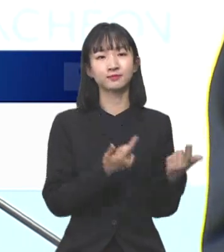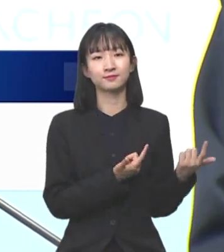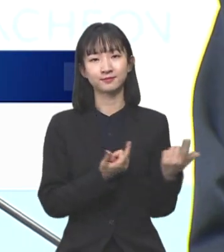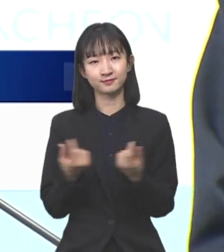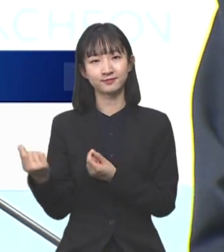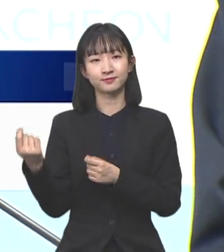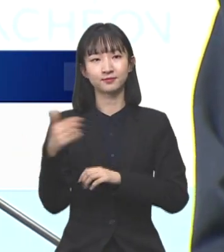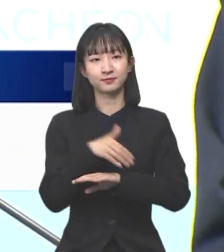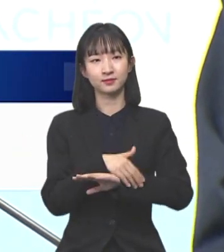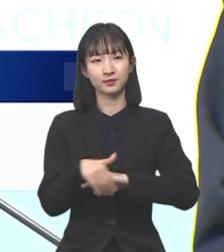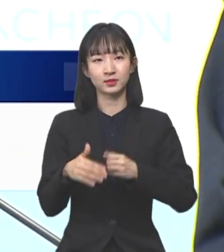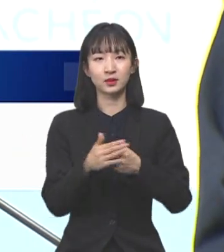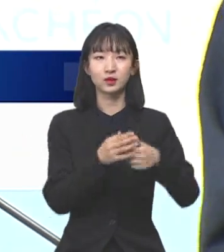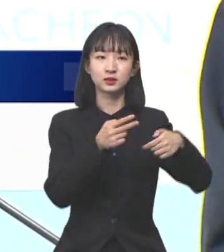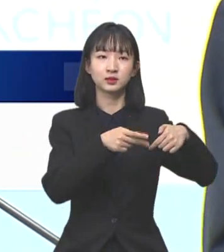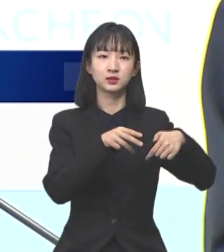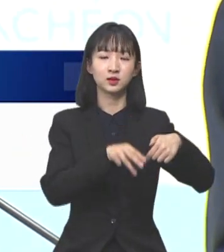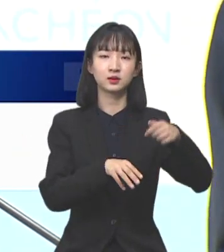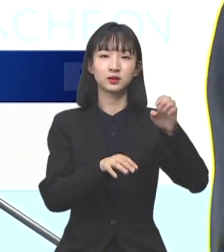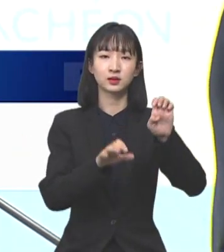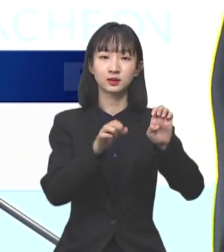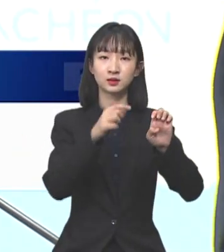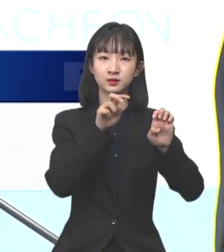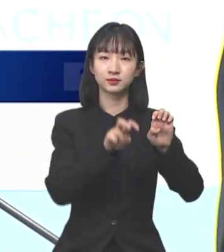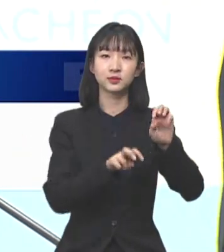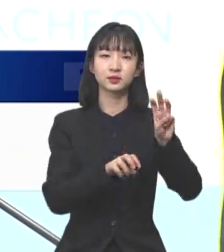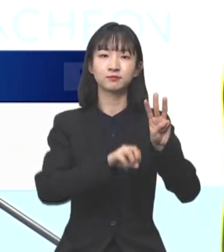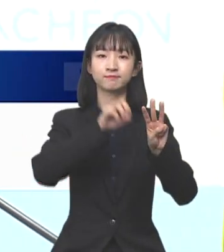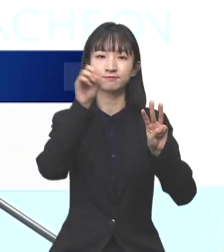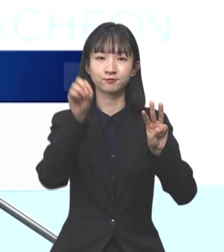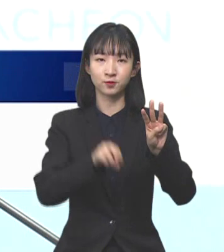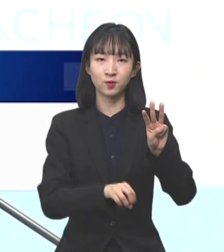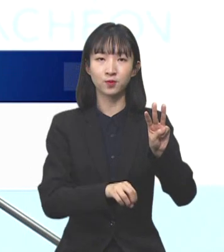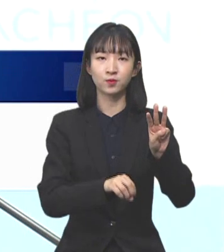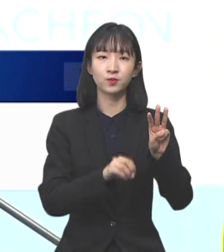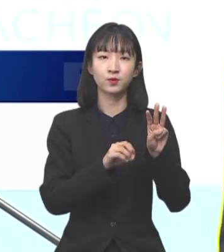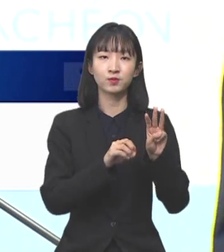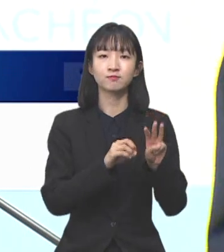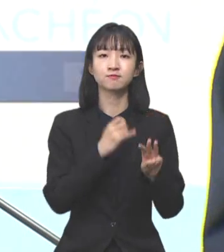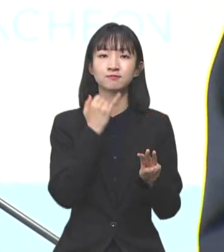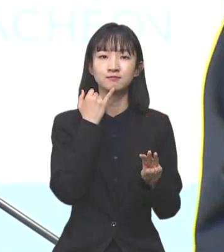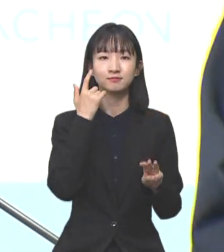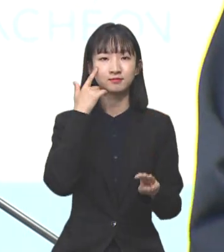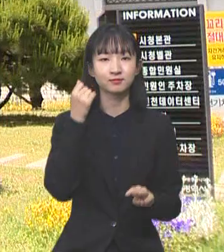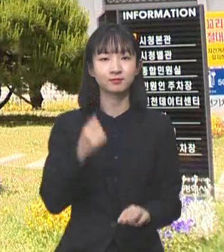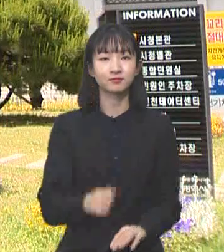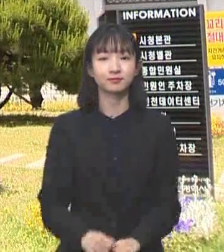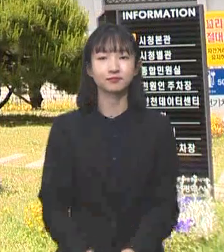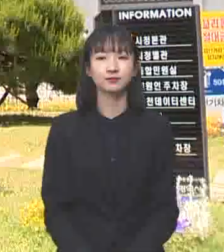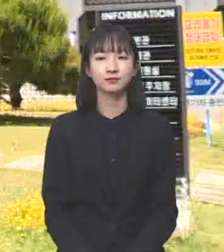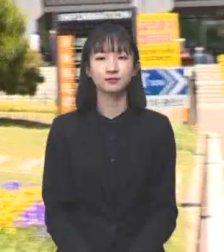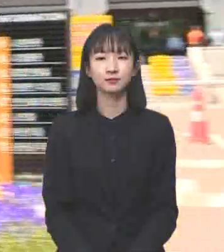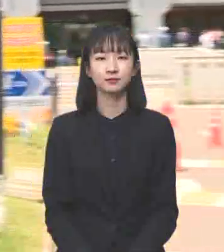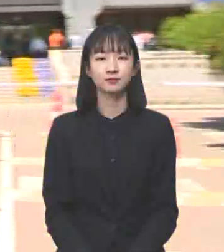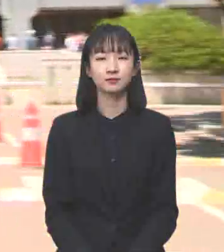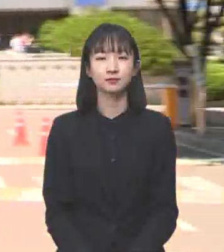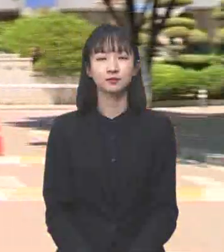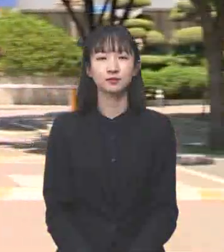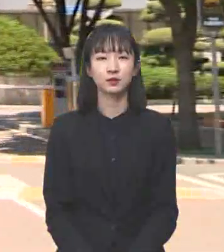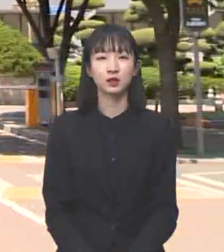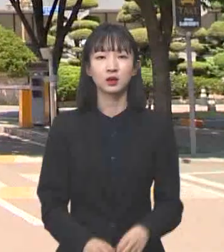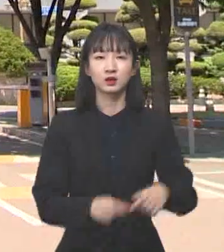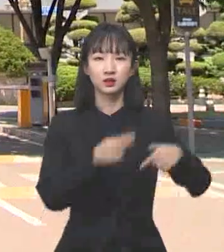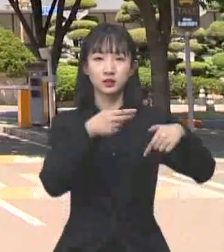합니다 눈송이 후문 적어도 3% 정도면 접종 가린 우리들 것이라고 보고 있습니다 사실상